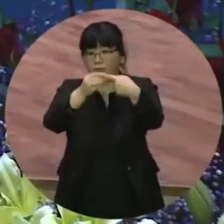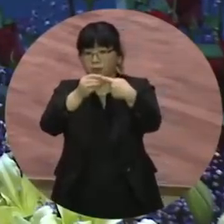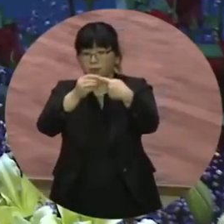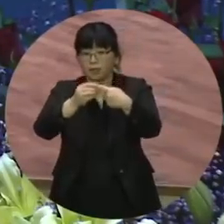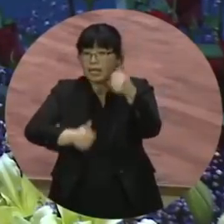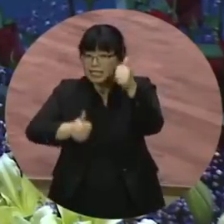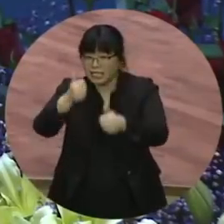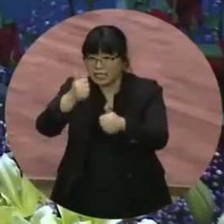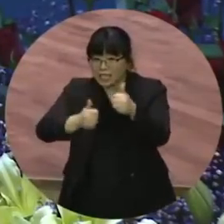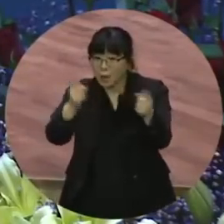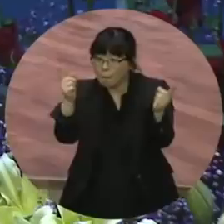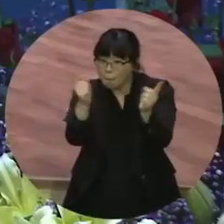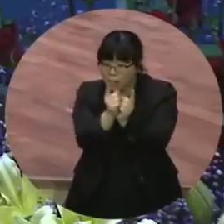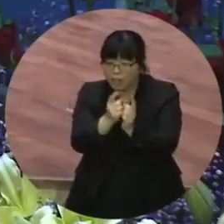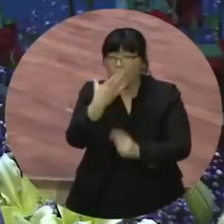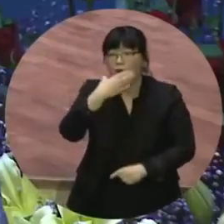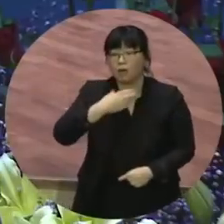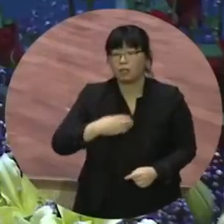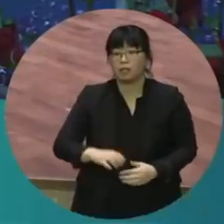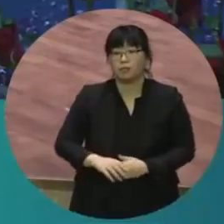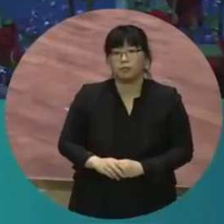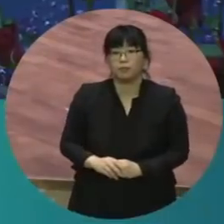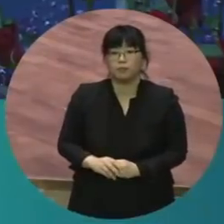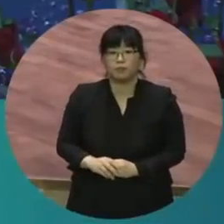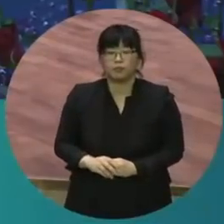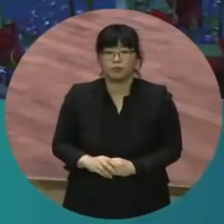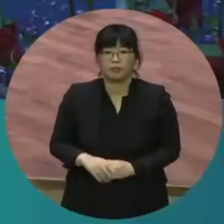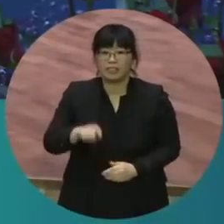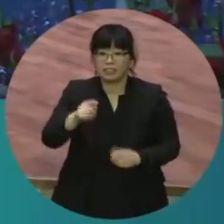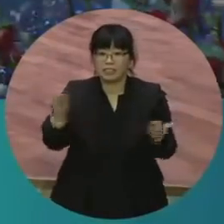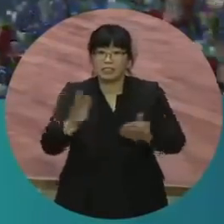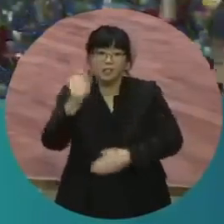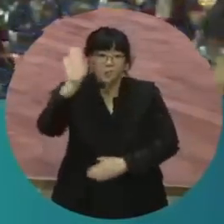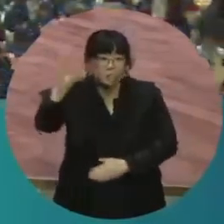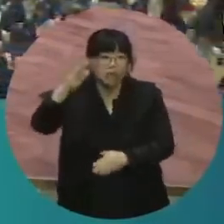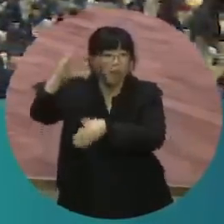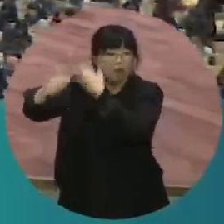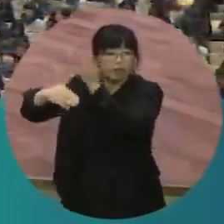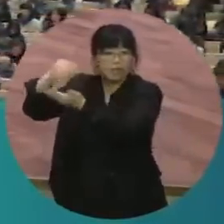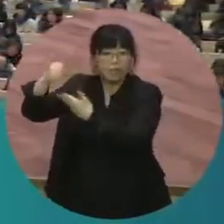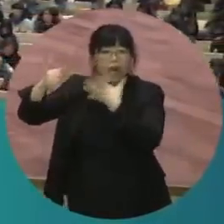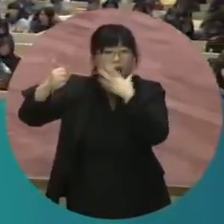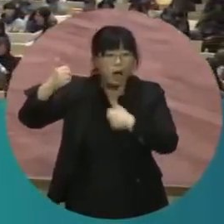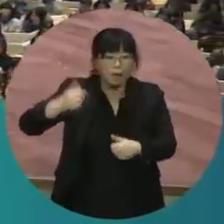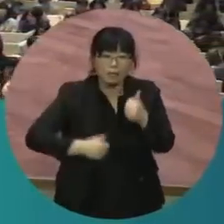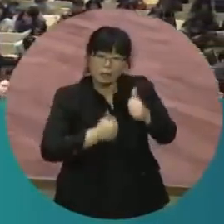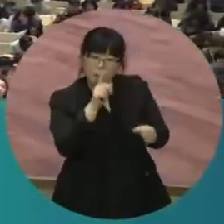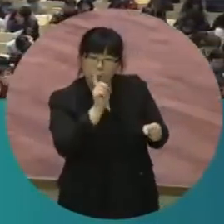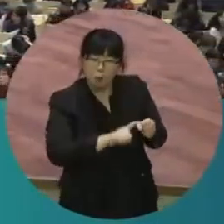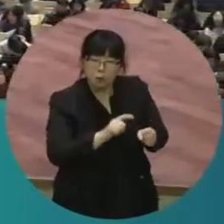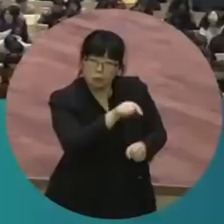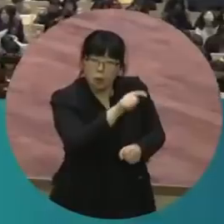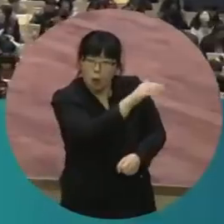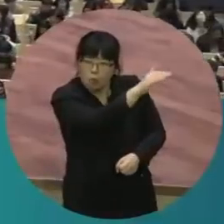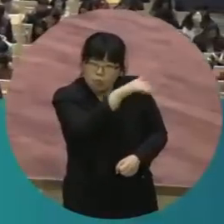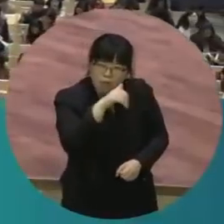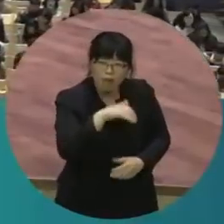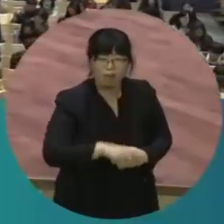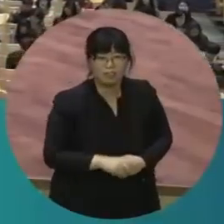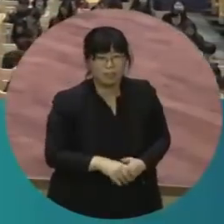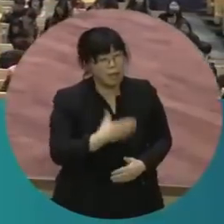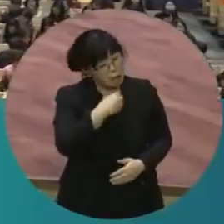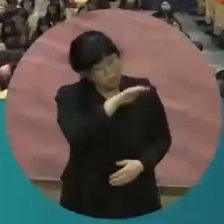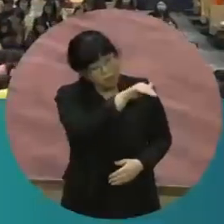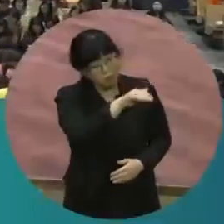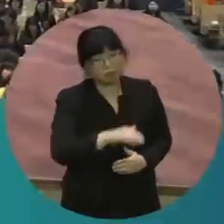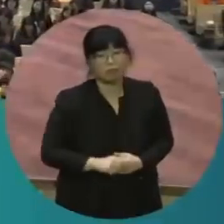속의 아브라함입니다. 자, 1절 2절 봅니다. 그 일 후에 하나님이 아브라함을 시험하시려고 그를 부르시되 아브라함